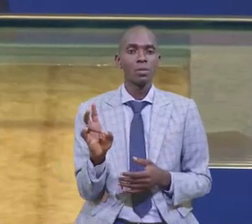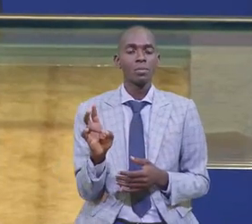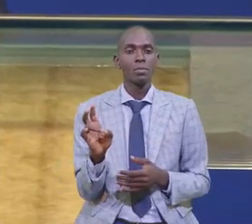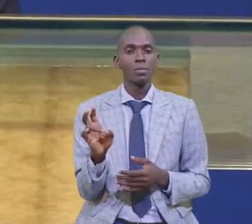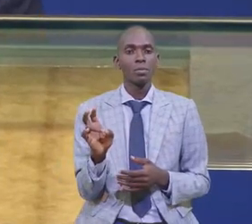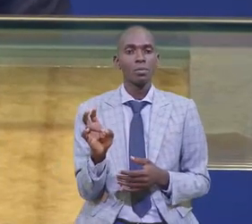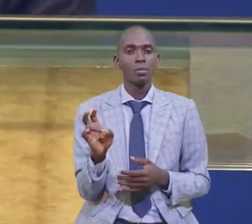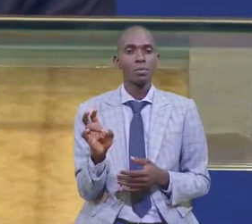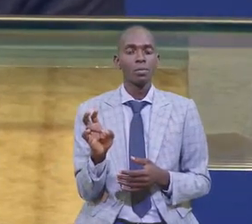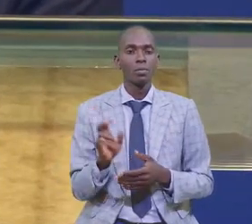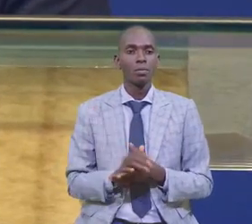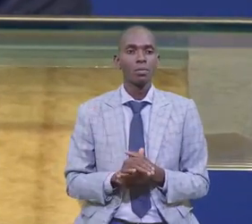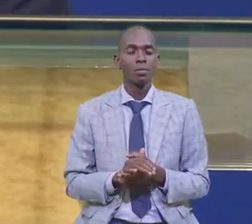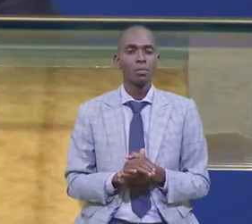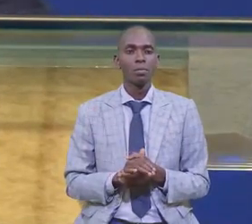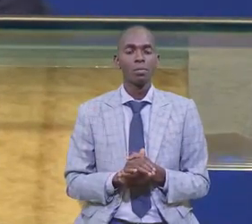Chapitre 3, verset 7.